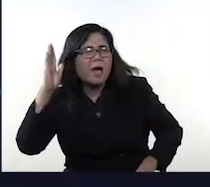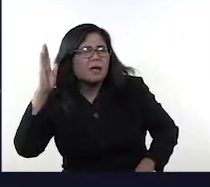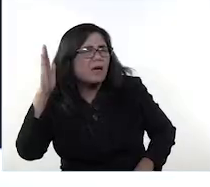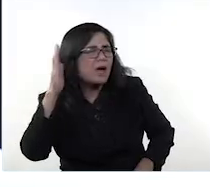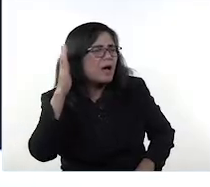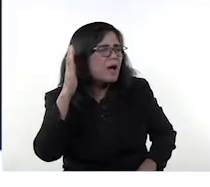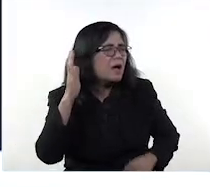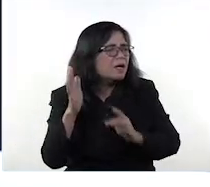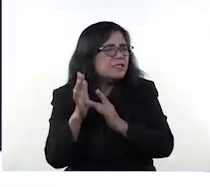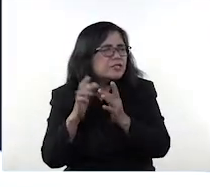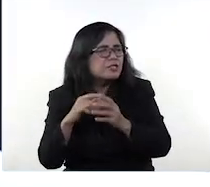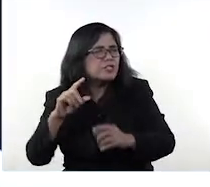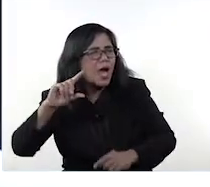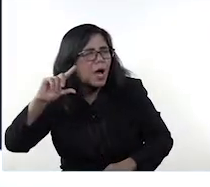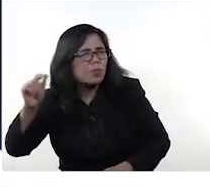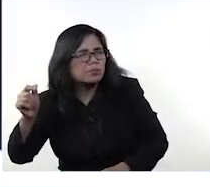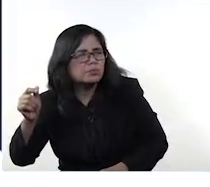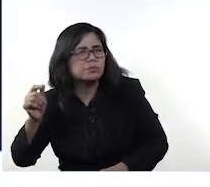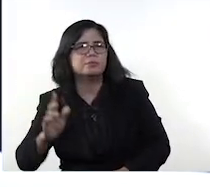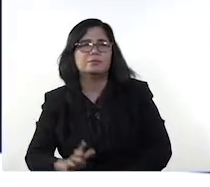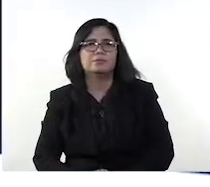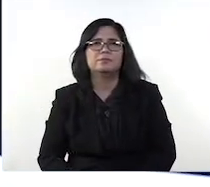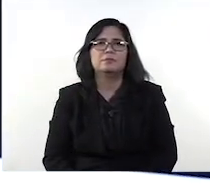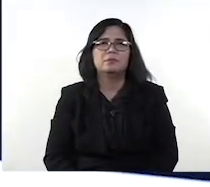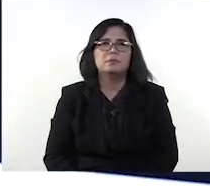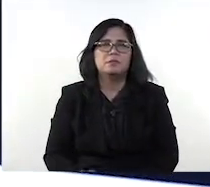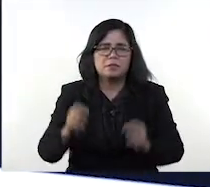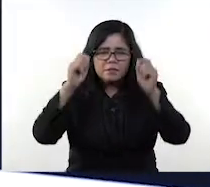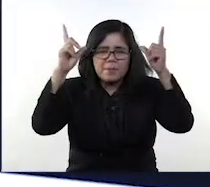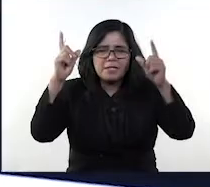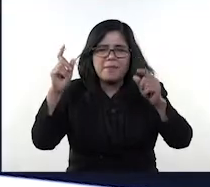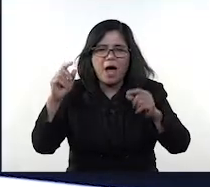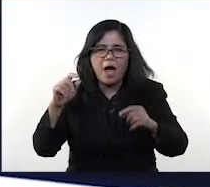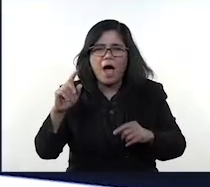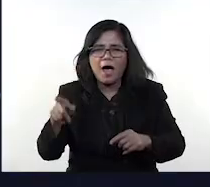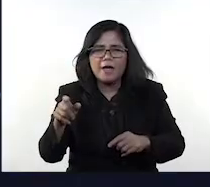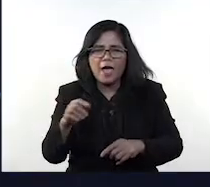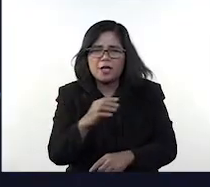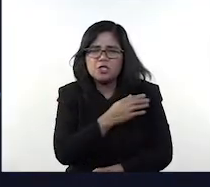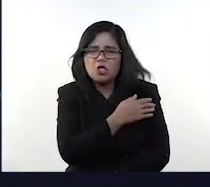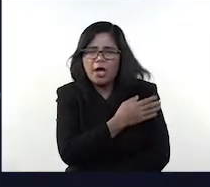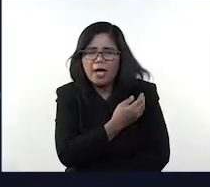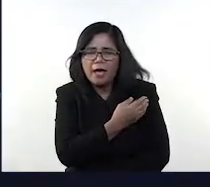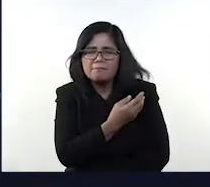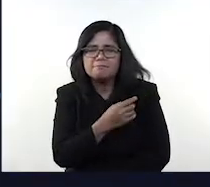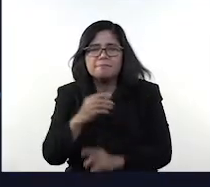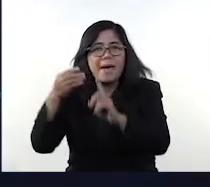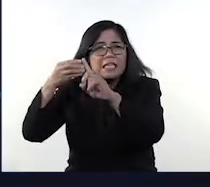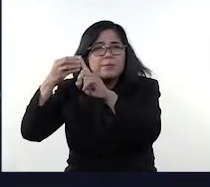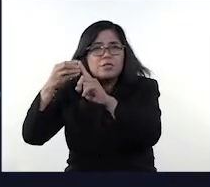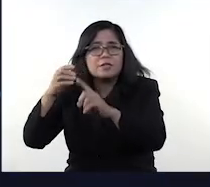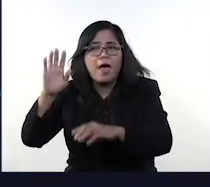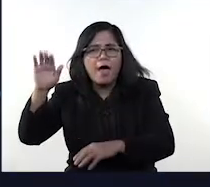orang ramai karena ia sudah jalan jauh Hai teman-teman seorang caleg deh Hai